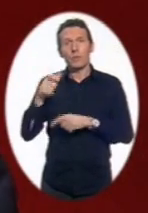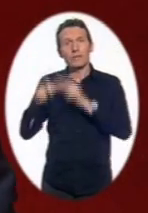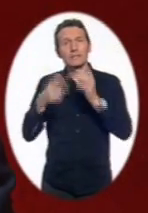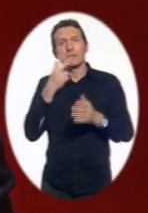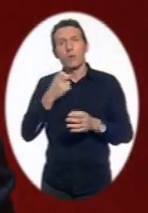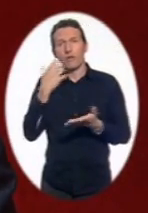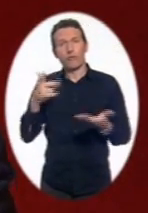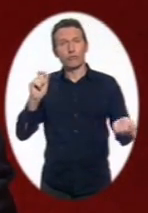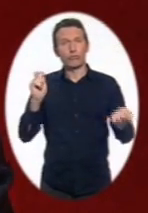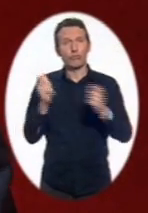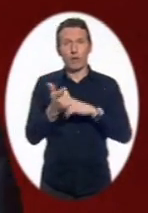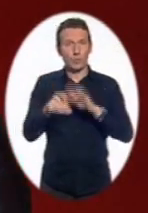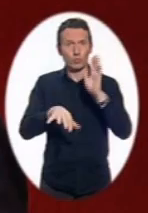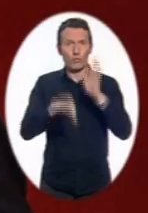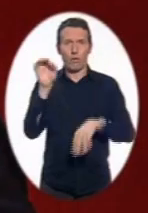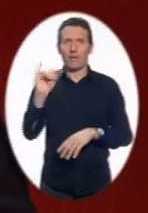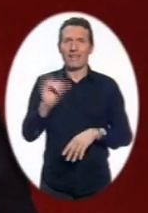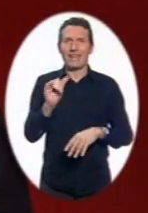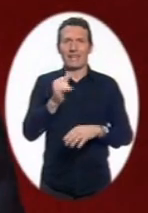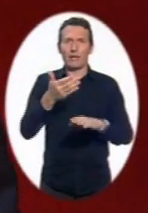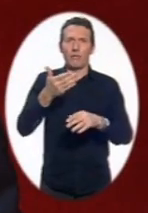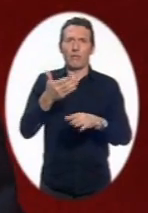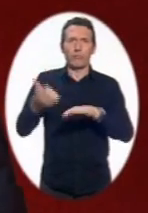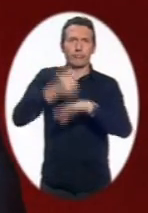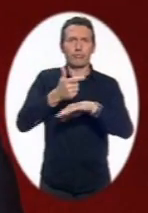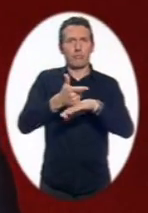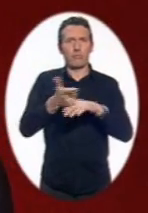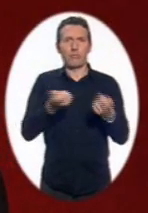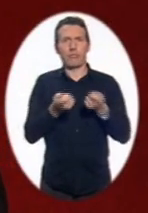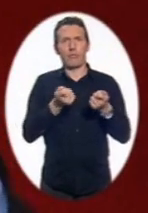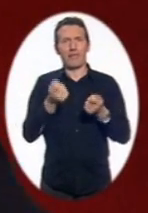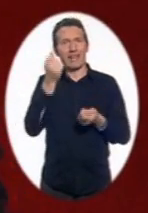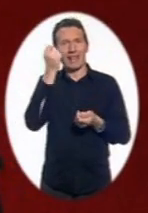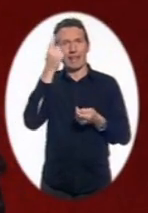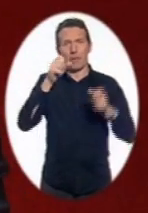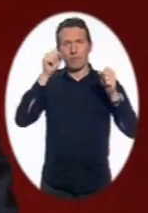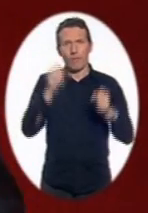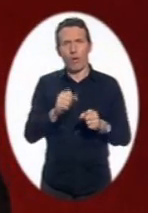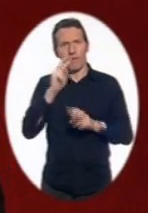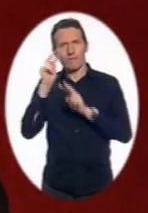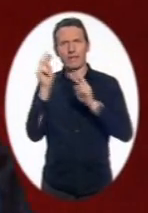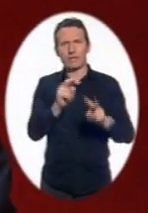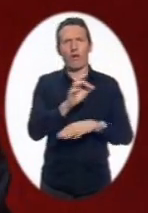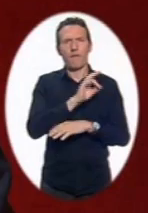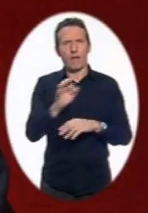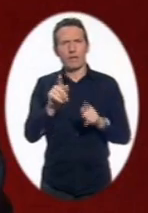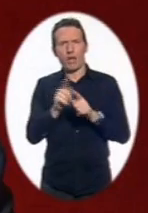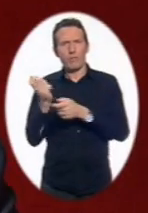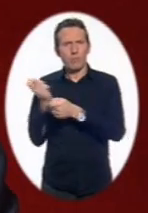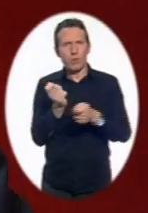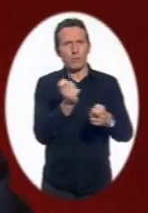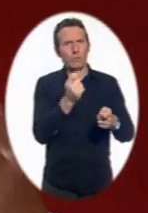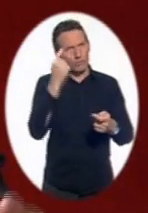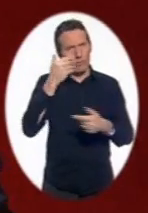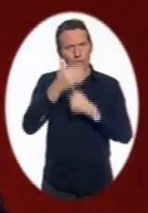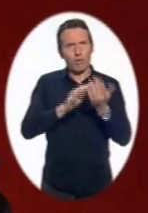France puisse choisir celui ou celle qui portera le mieux nos idées qui portera le mieux une vision de la France qui sera en trraîner les Français